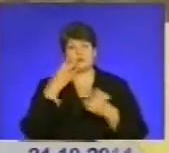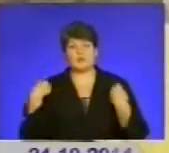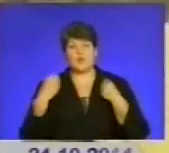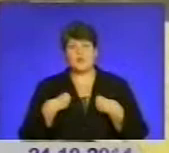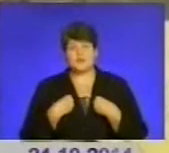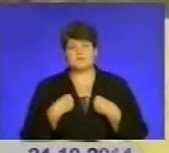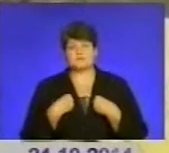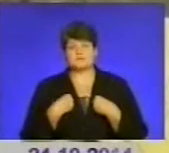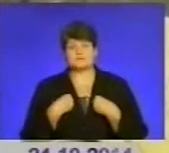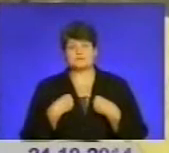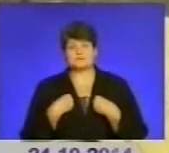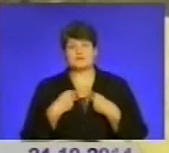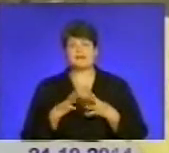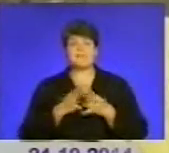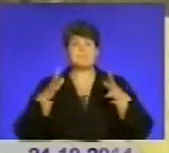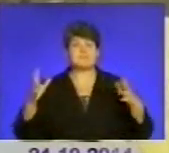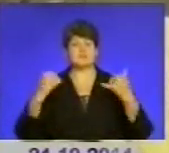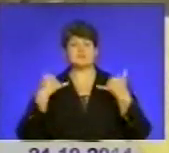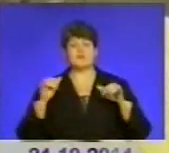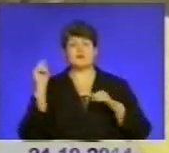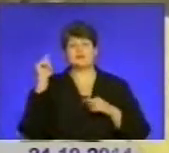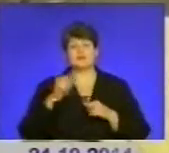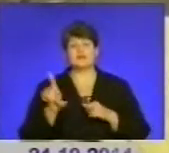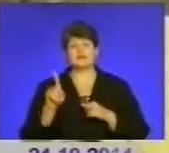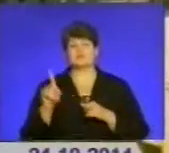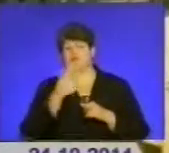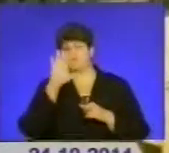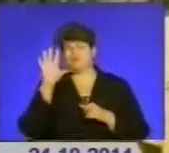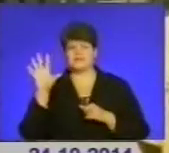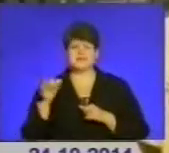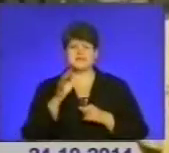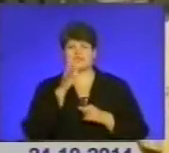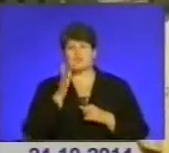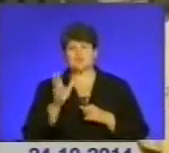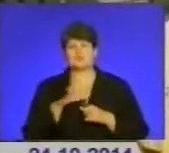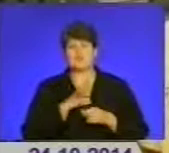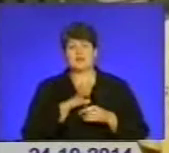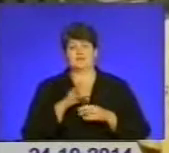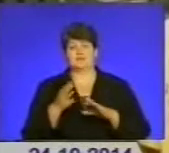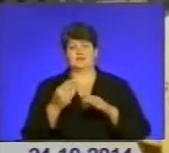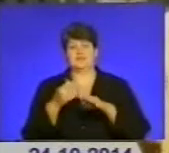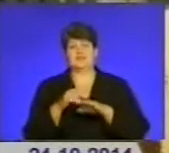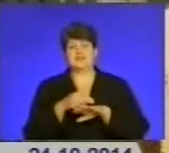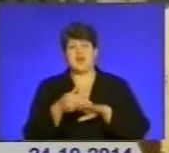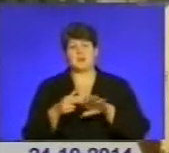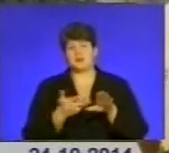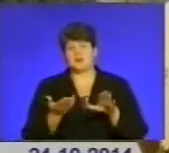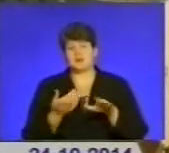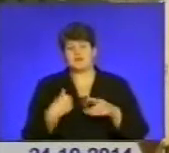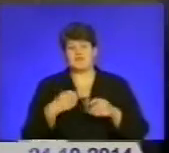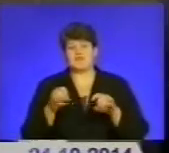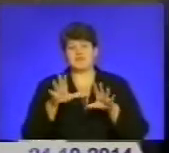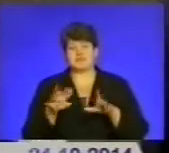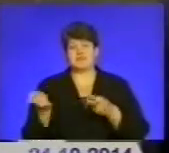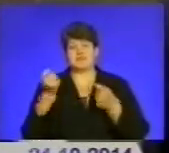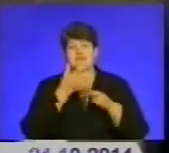більше нас здивувало те, що вона була весь час, коли вона пропала, в резинових тапочках. І перше, що ми вирішили, це ми